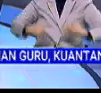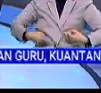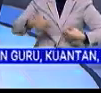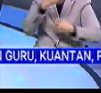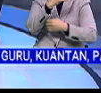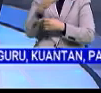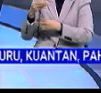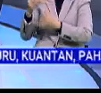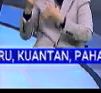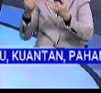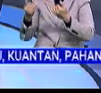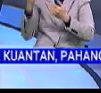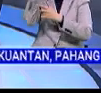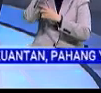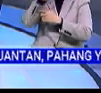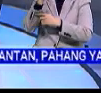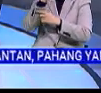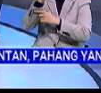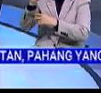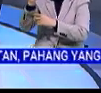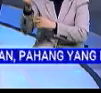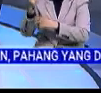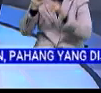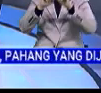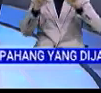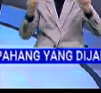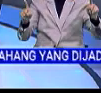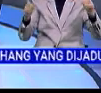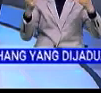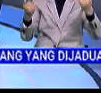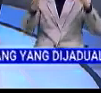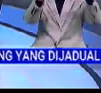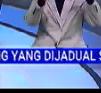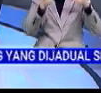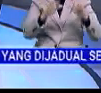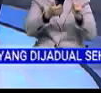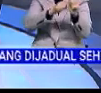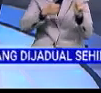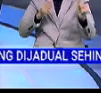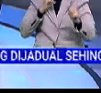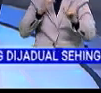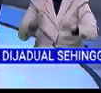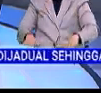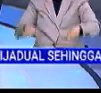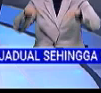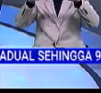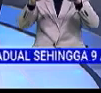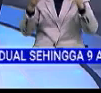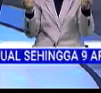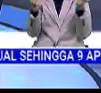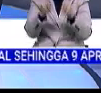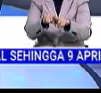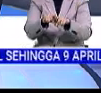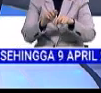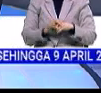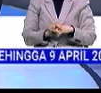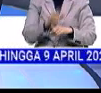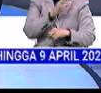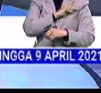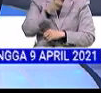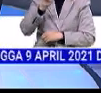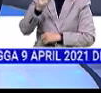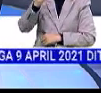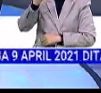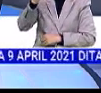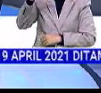dan mengindahkan Kuala Lumpur semata-mata, namun turut mengambil kira kaedah mengelak banjir kilat daripada berlaku. Menteri Wilayah